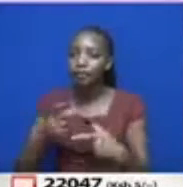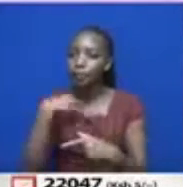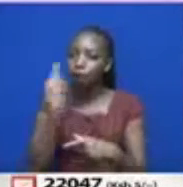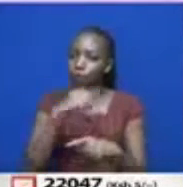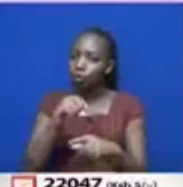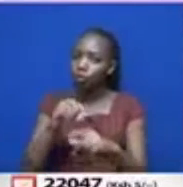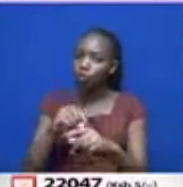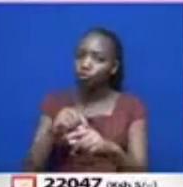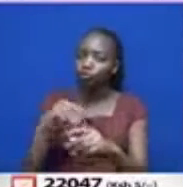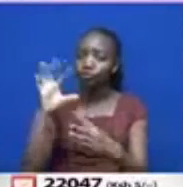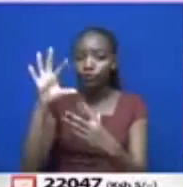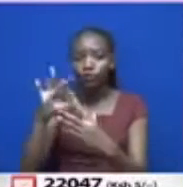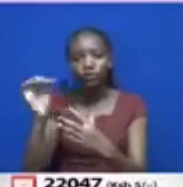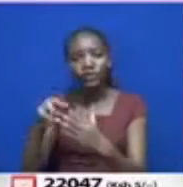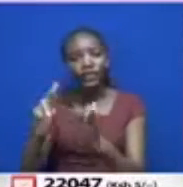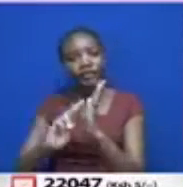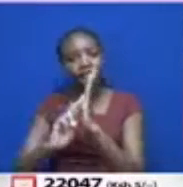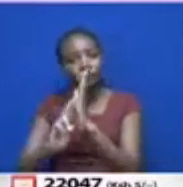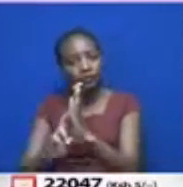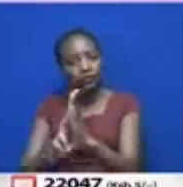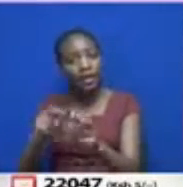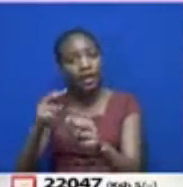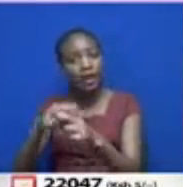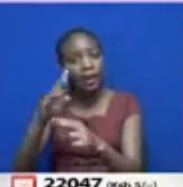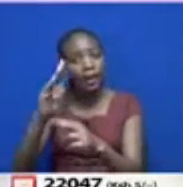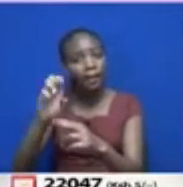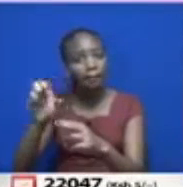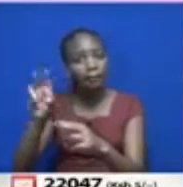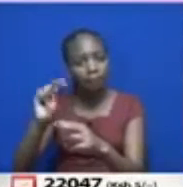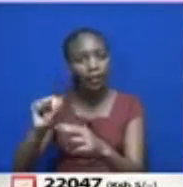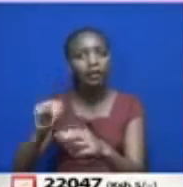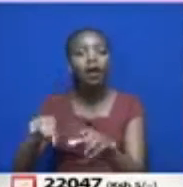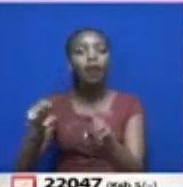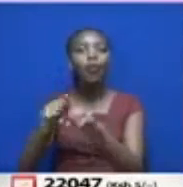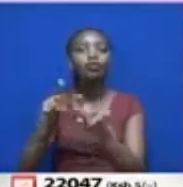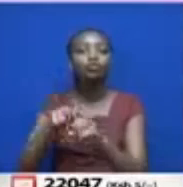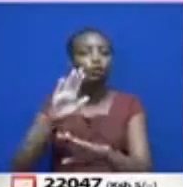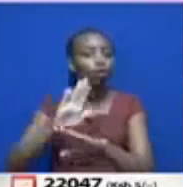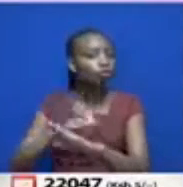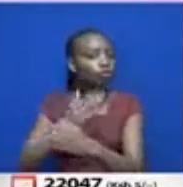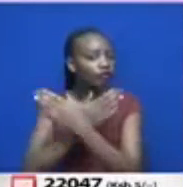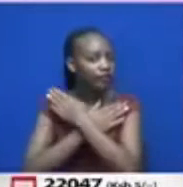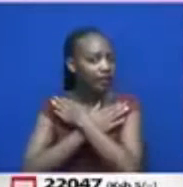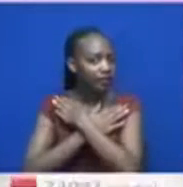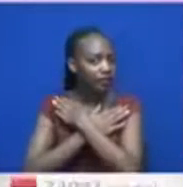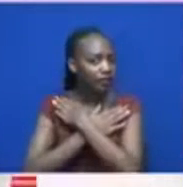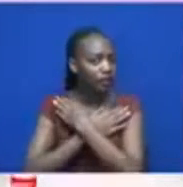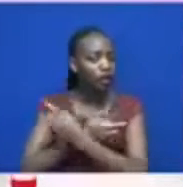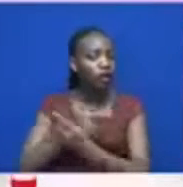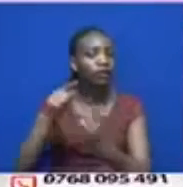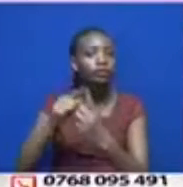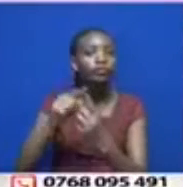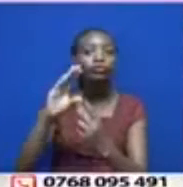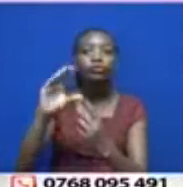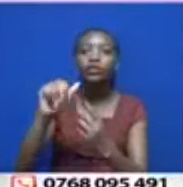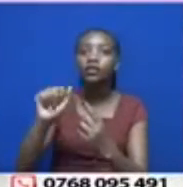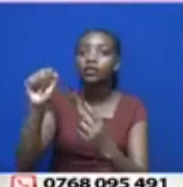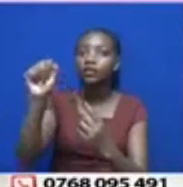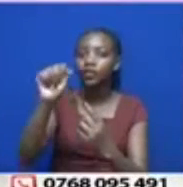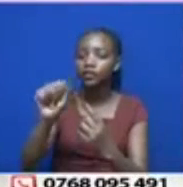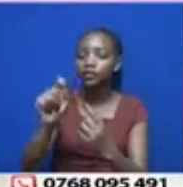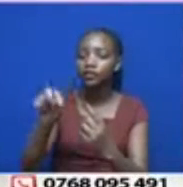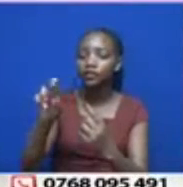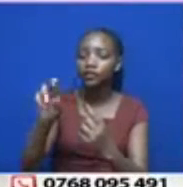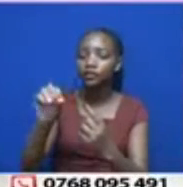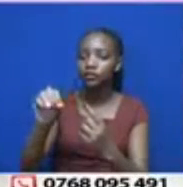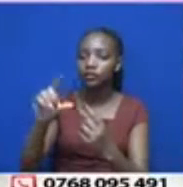katika mazungumzo hayo, Ben Rhodes, pia alikuwa rafiki wa karibu na yule Rais Castro alimteua,